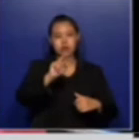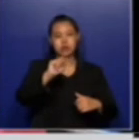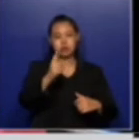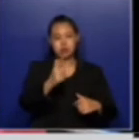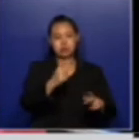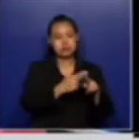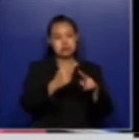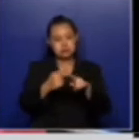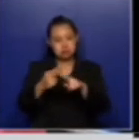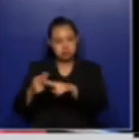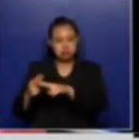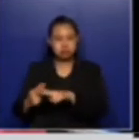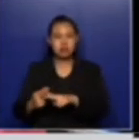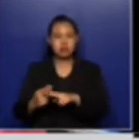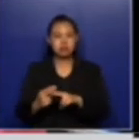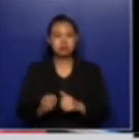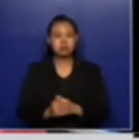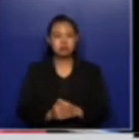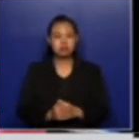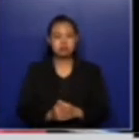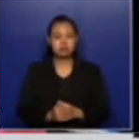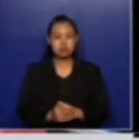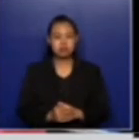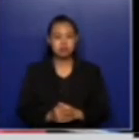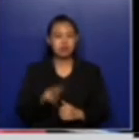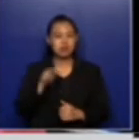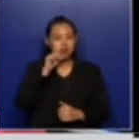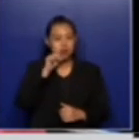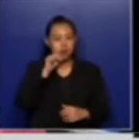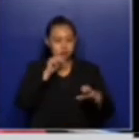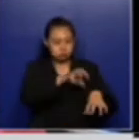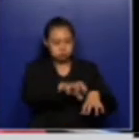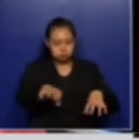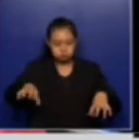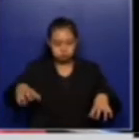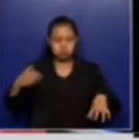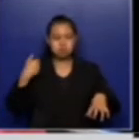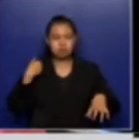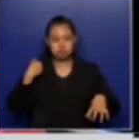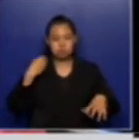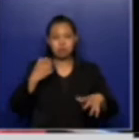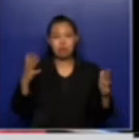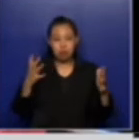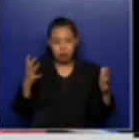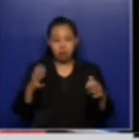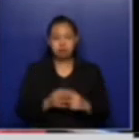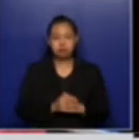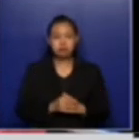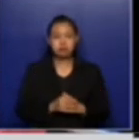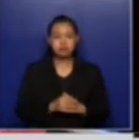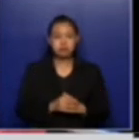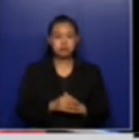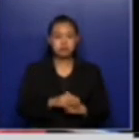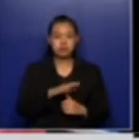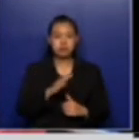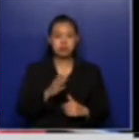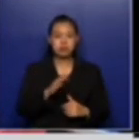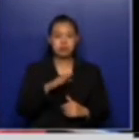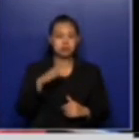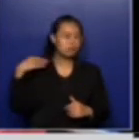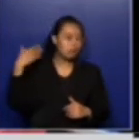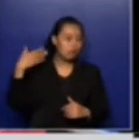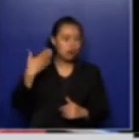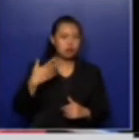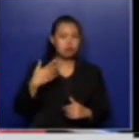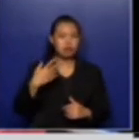งที่อยู่ตำบลท่าข้าวเปลือกเรามีแหล่งน้ำมหาศาลช่วงที่ผ่านมาเนี่ยนะคะถึงแม้จะเป็นฤดูแล้งแต่